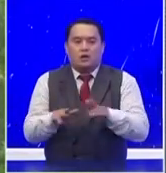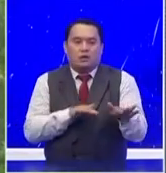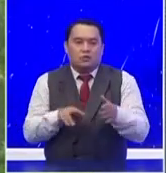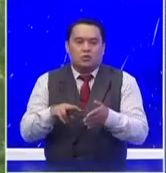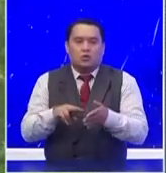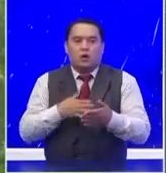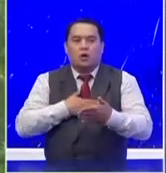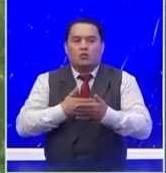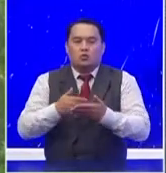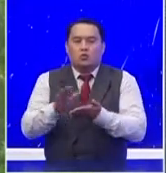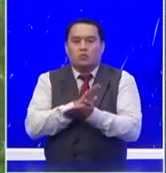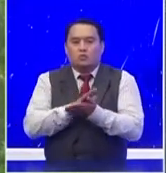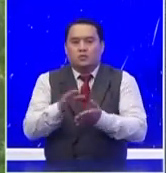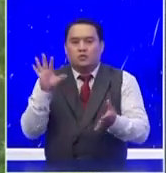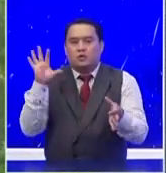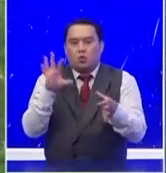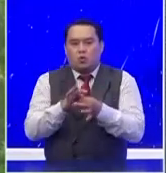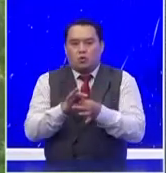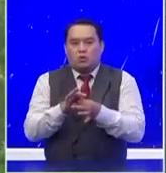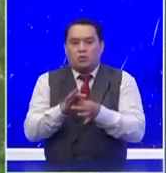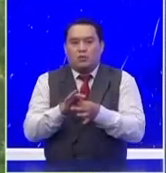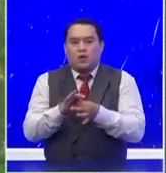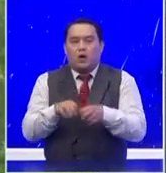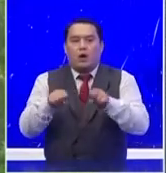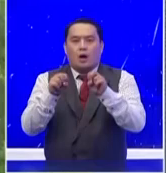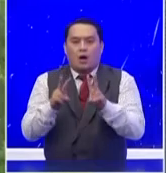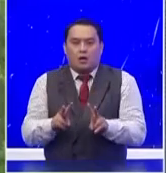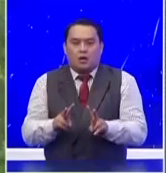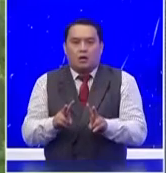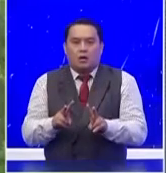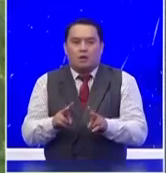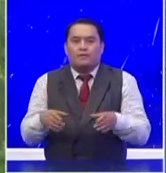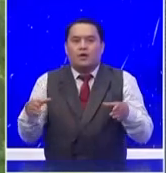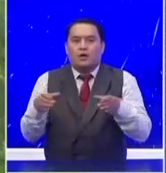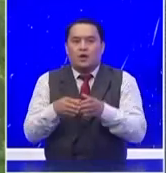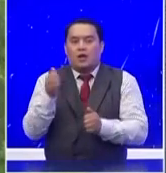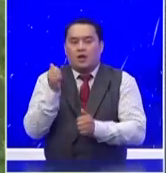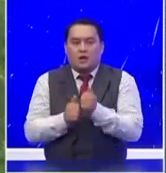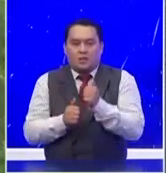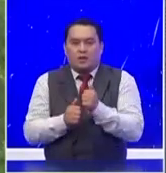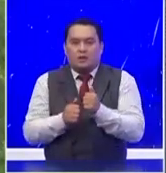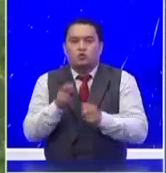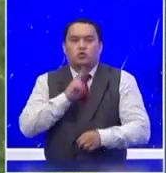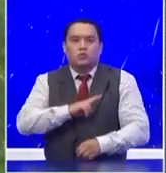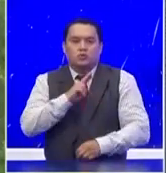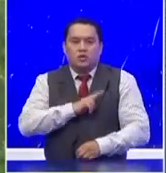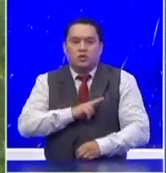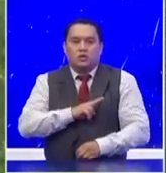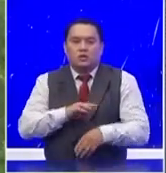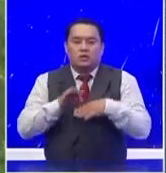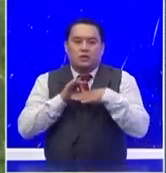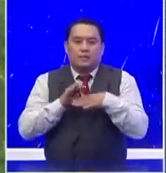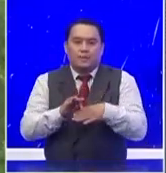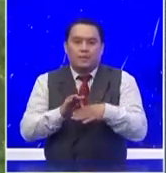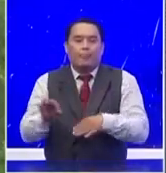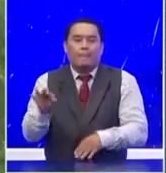Ұлттық волонтерлер қауымдастығына біз тіркелгенбіз, ол жақтан біз арнайы ықпалдастықта әрдайым қандай да жұмыстар, іс-шаралар болсын, біз